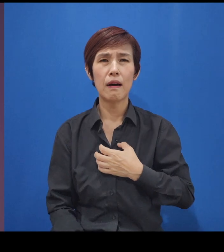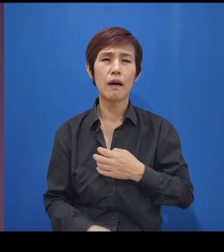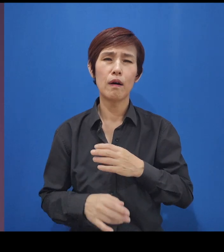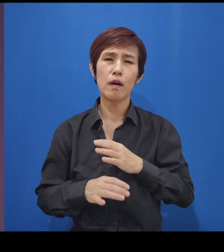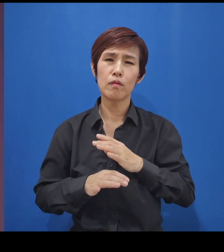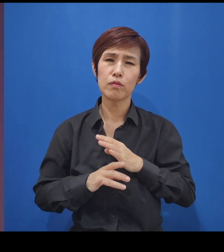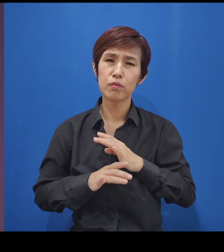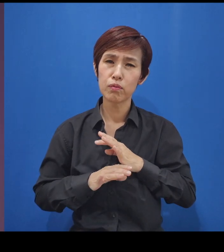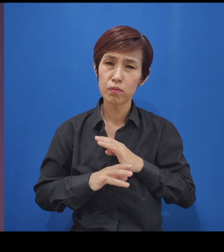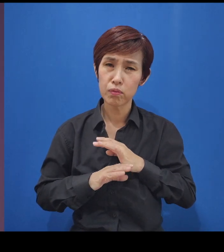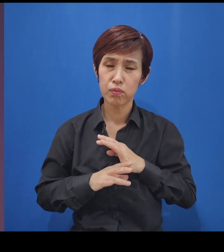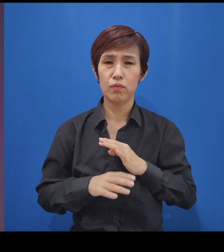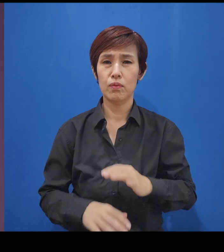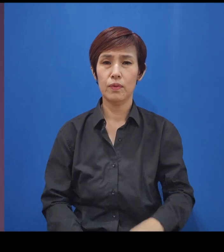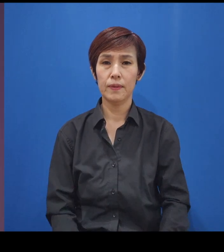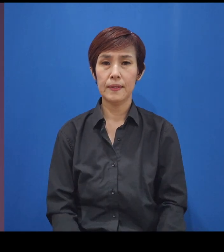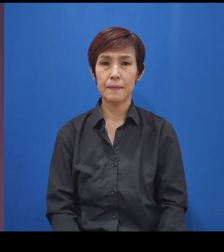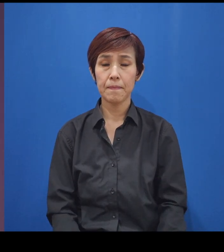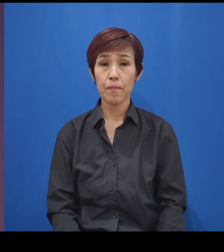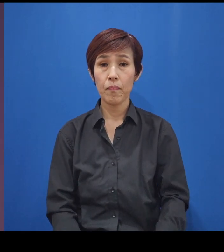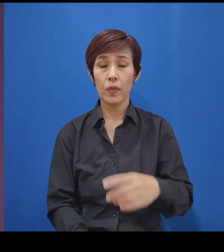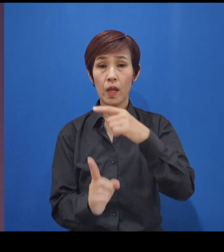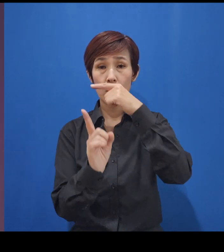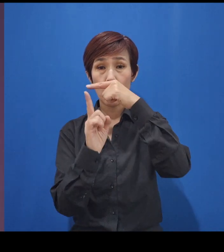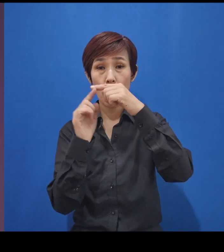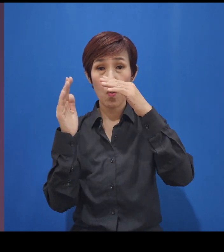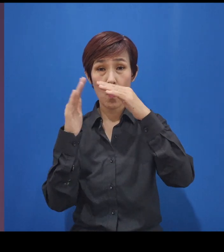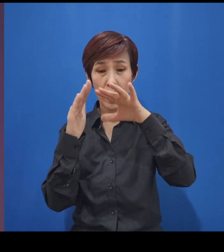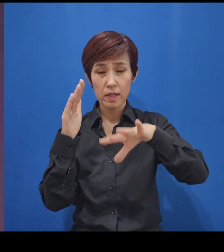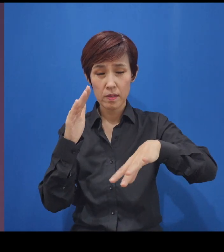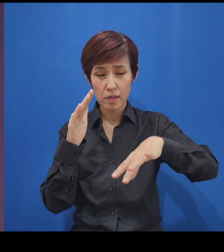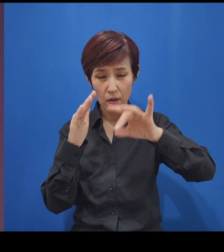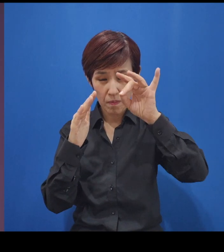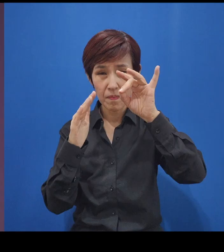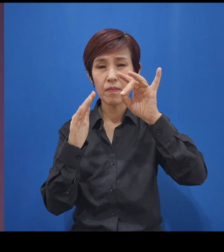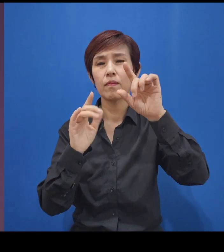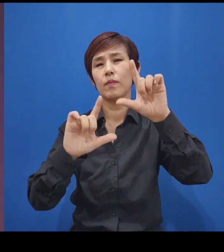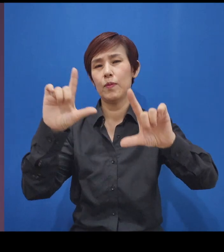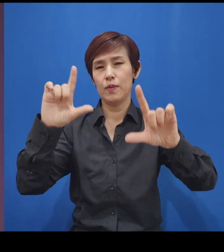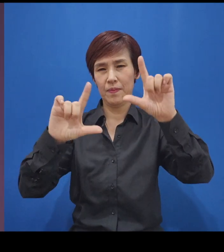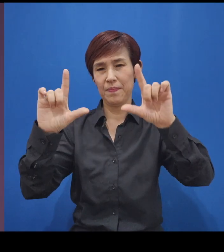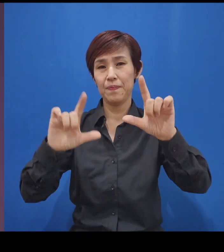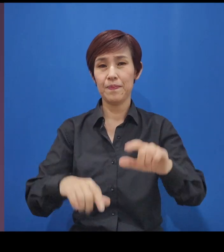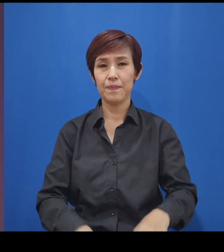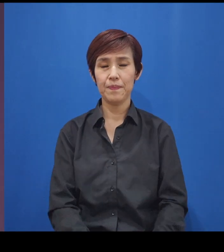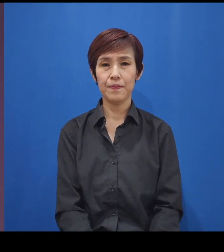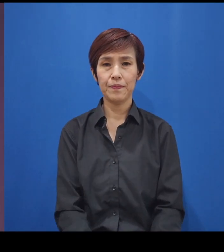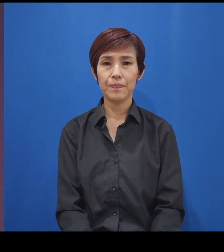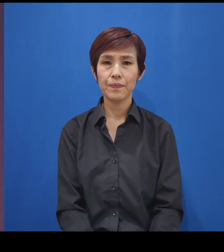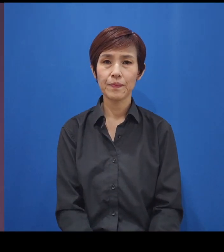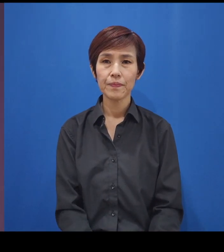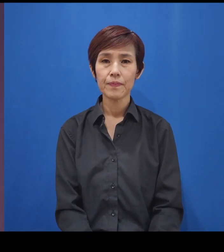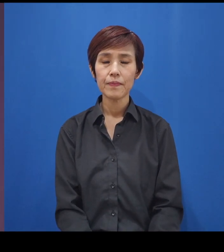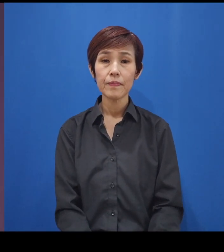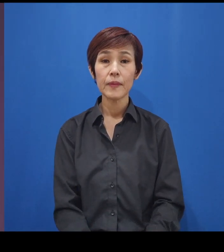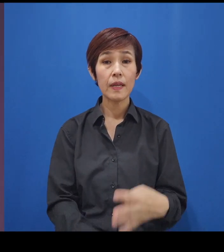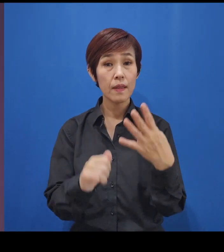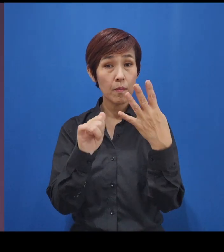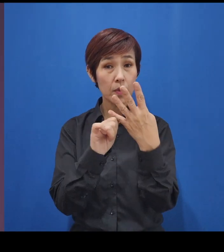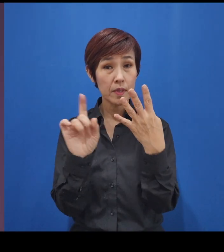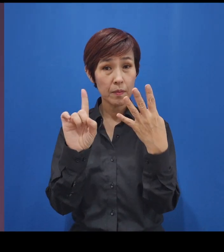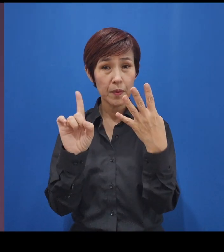얼마나 두려운 상황이에요. 이게 교회가 처음 가져야 했던 모습 세 번째죠. 네